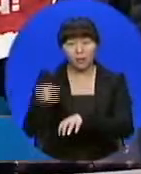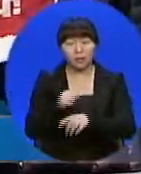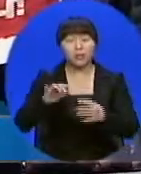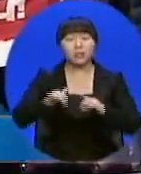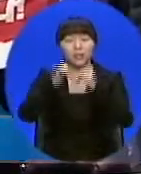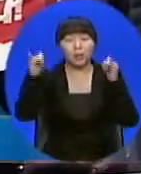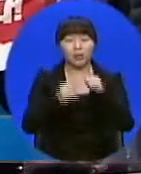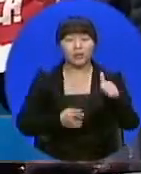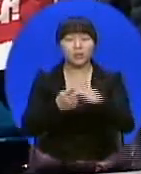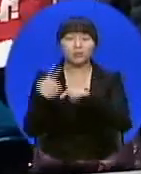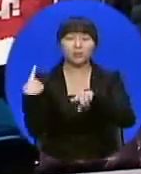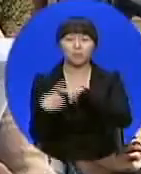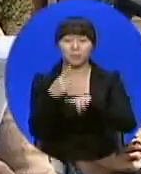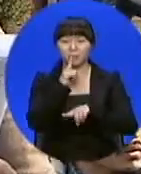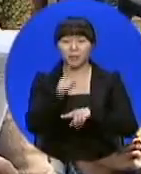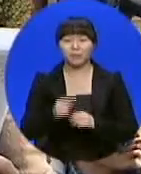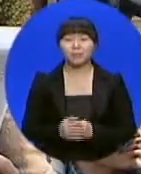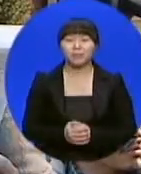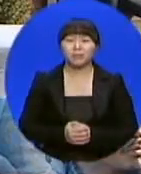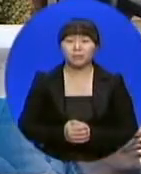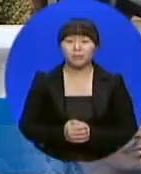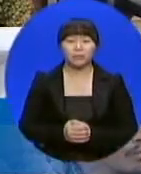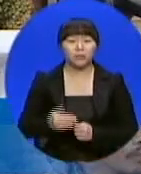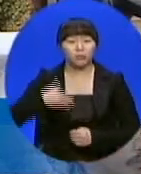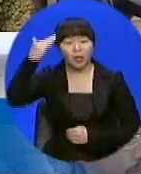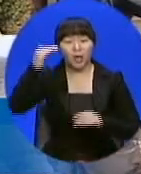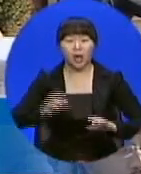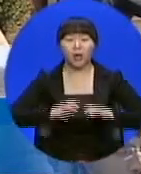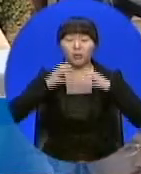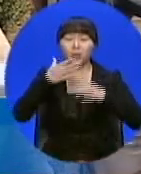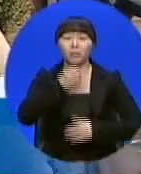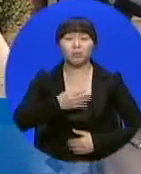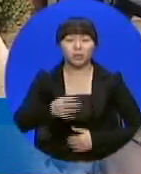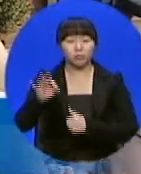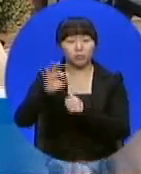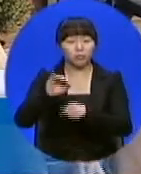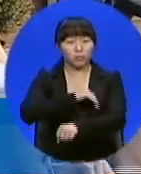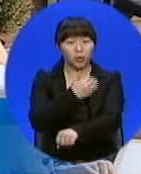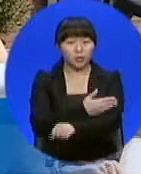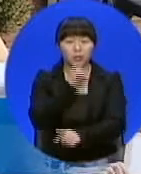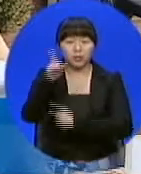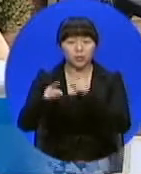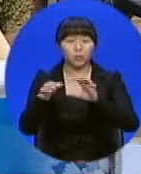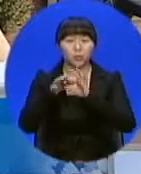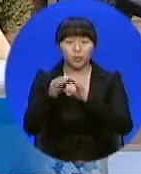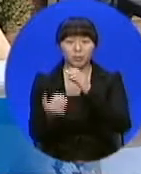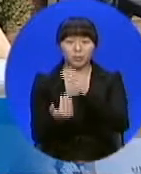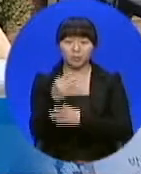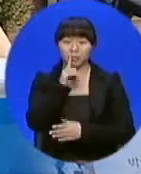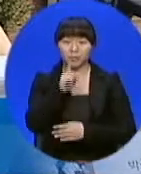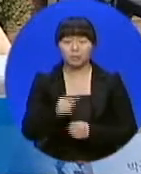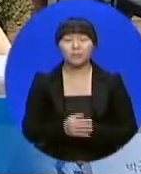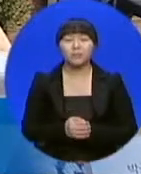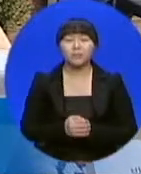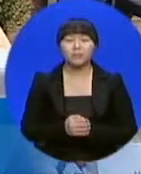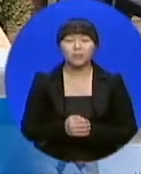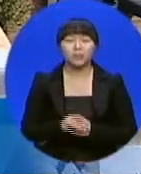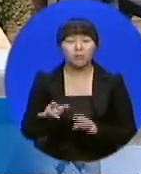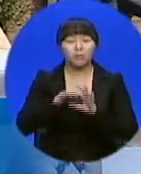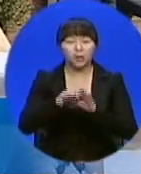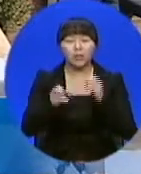타살이라고 규탄했습니다. 우리나라의 복지수급권은 신청을 통해서만 발생한다.